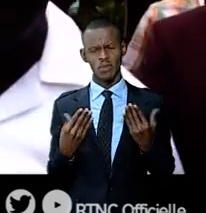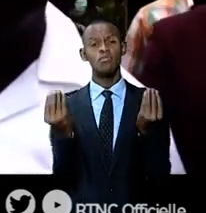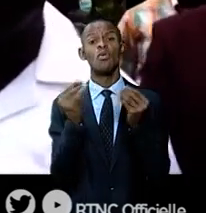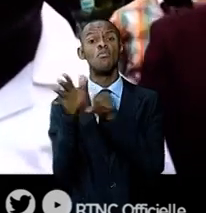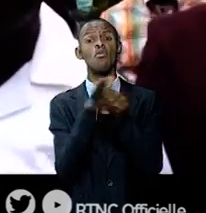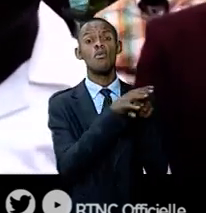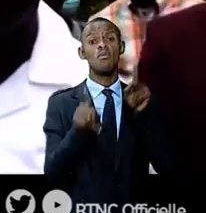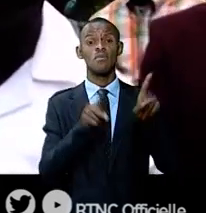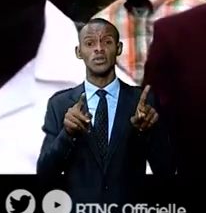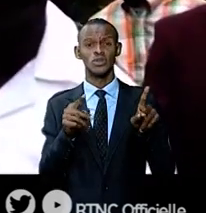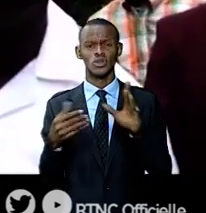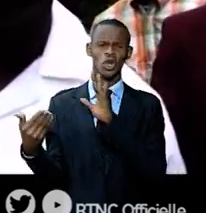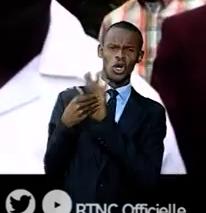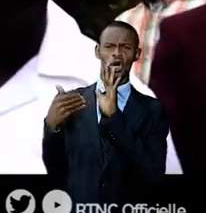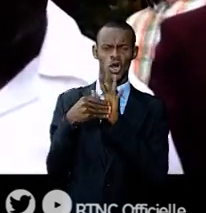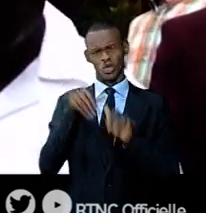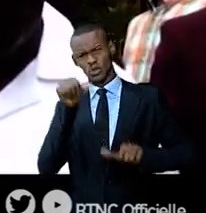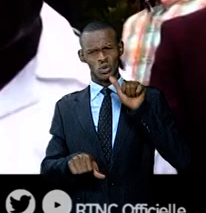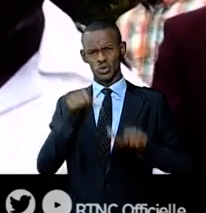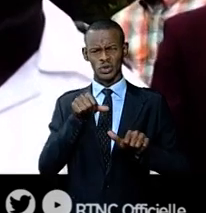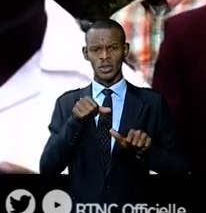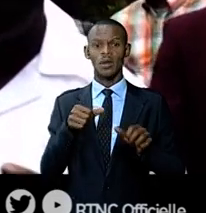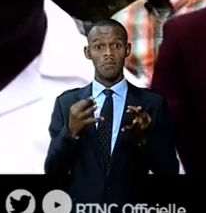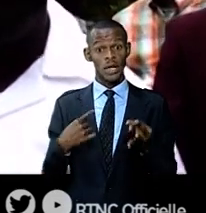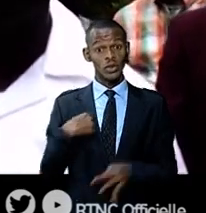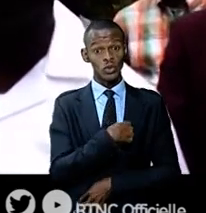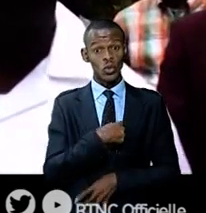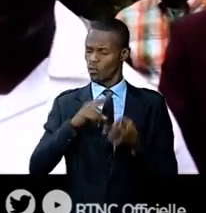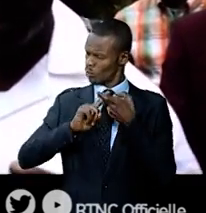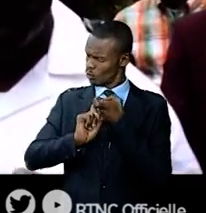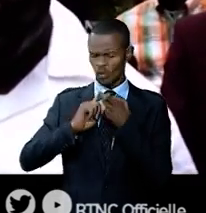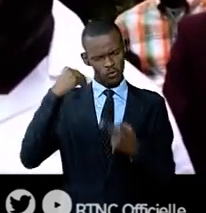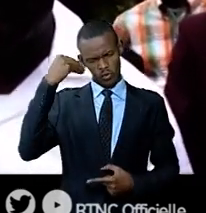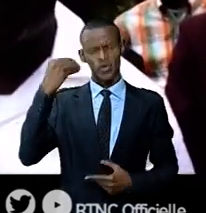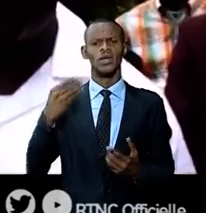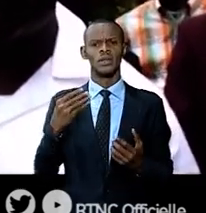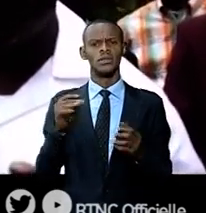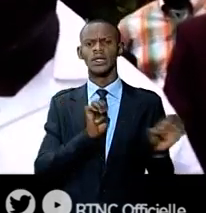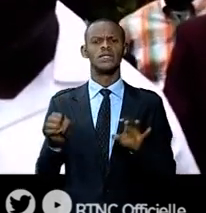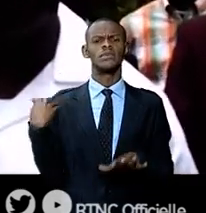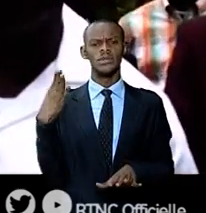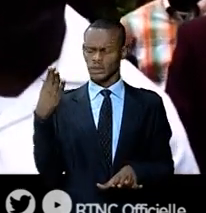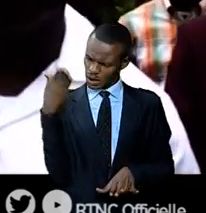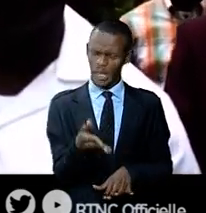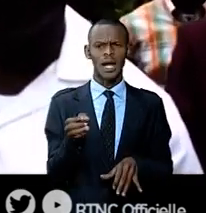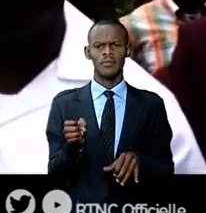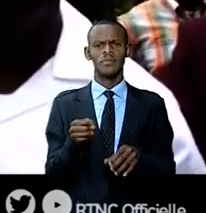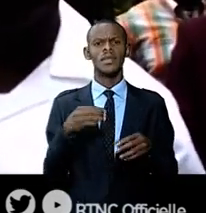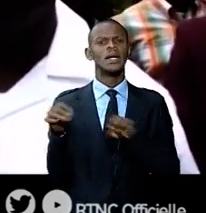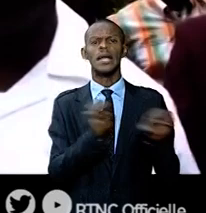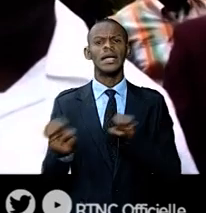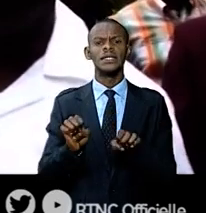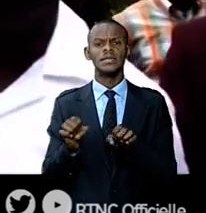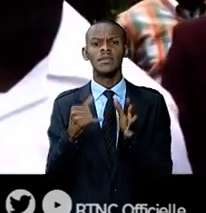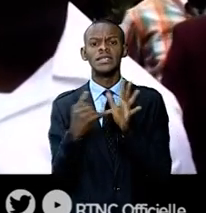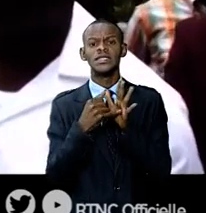mais nous y avons cru jusqu'au bout. Nous avons cru qu'il y aura examen d'État, il y aura TENAFET, on a cessé de le dire, et même les